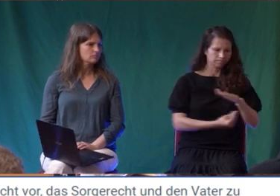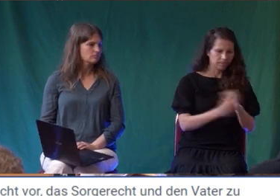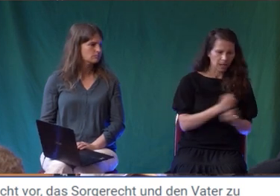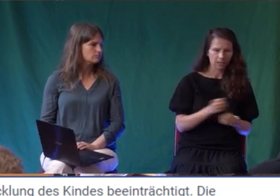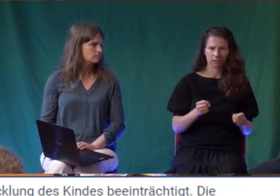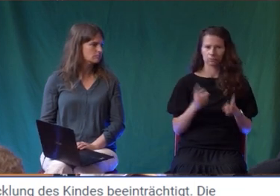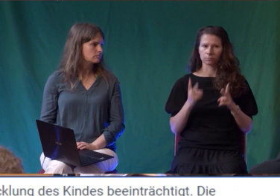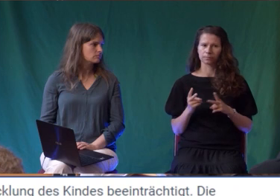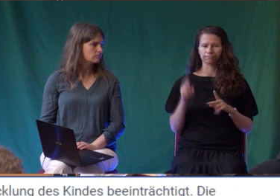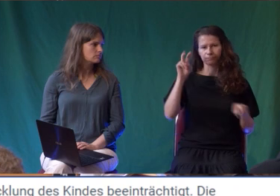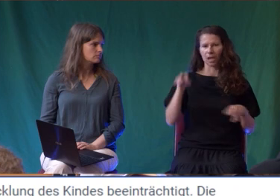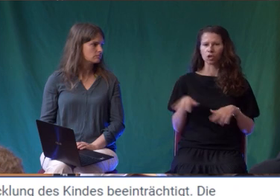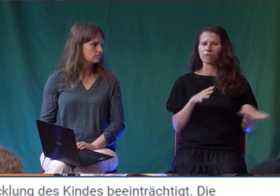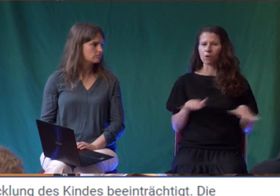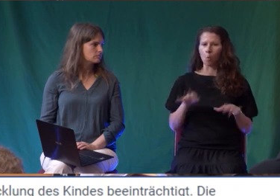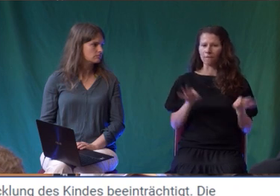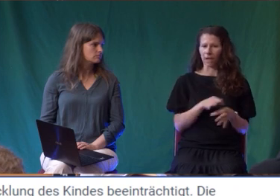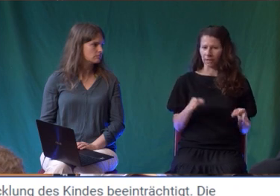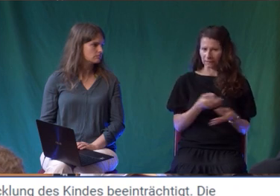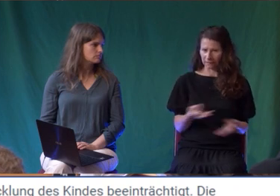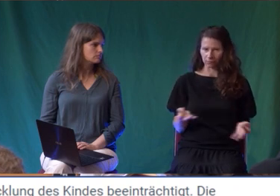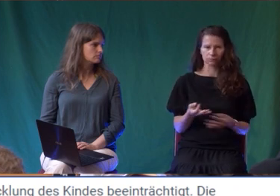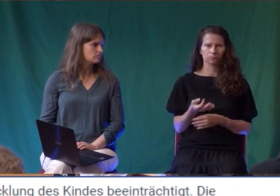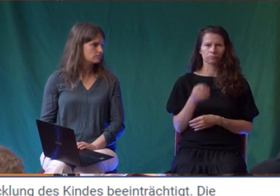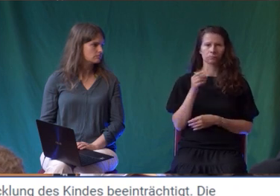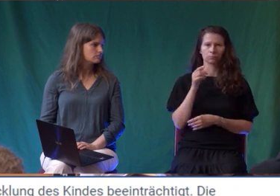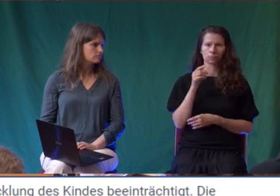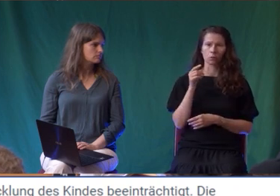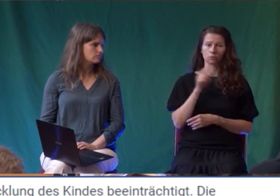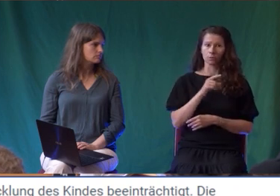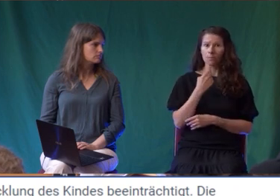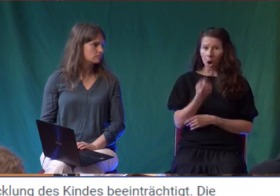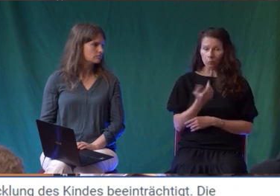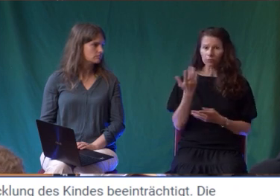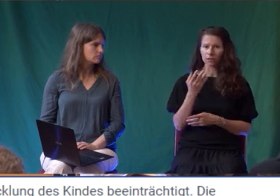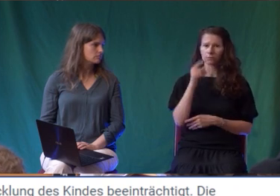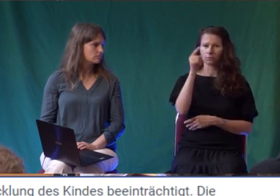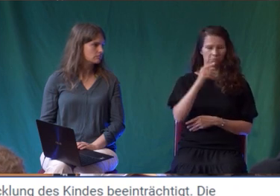schwingungsfähig bis hin zur nicht überprüften Behauptung sie würde das Kind schlagen